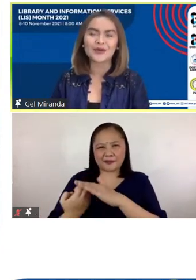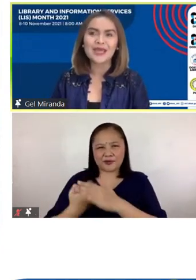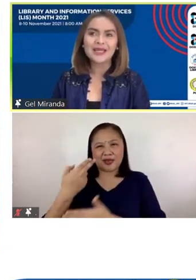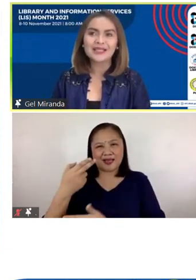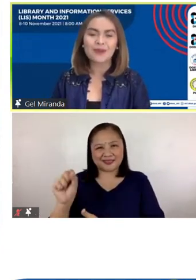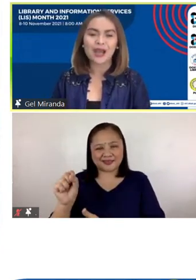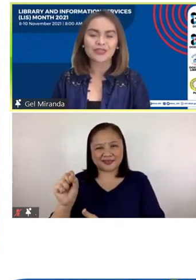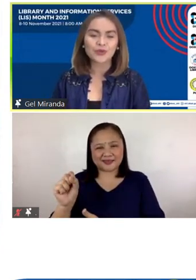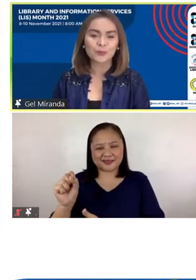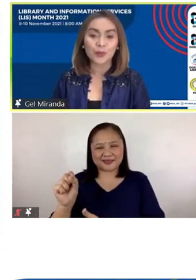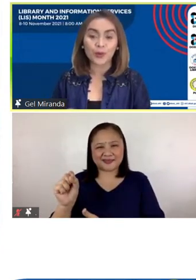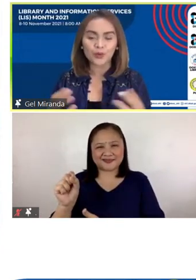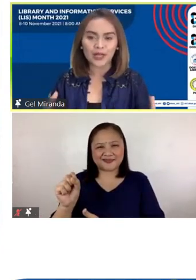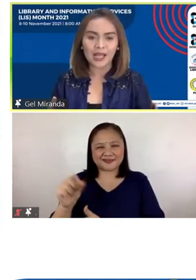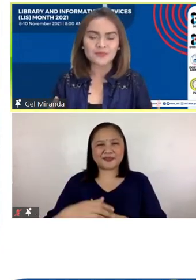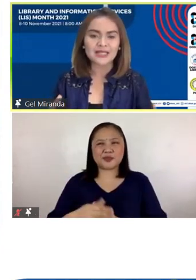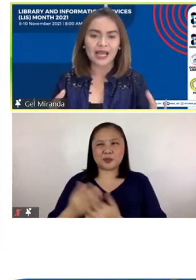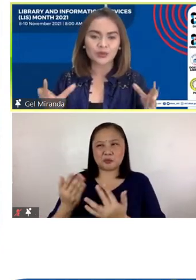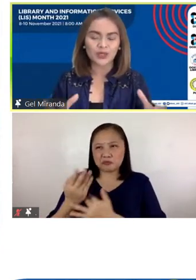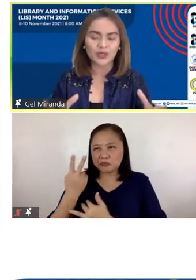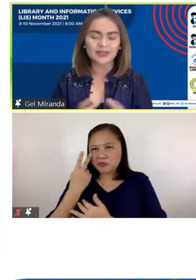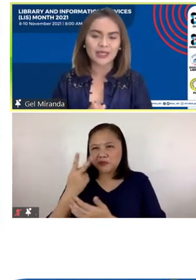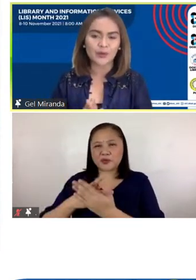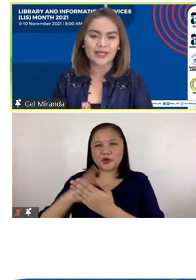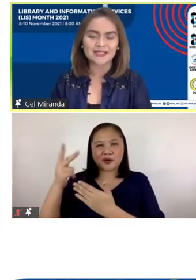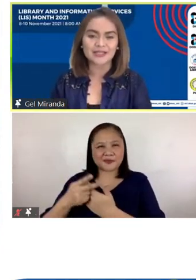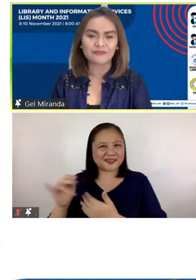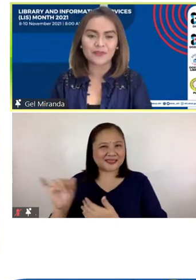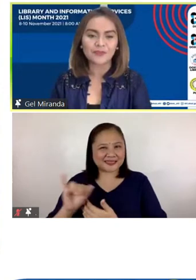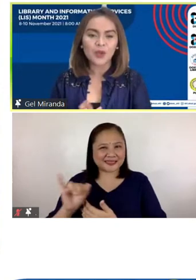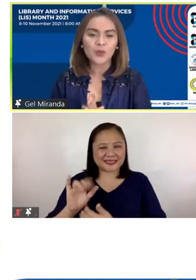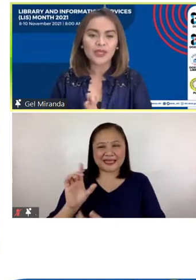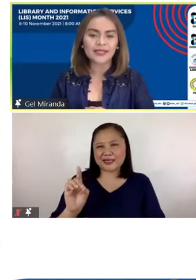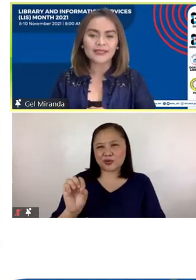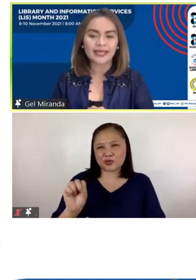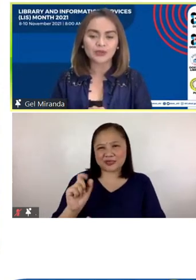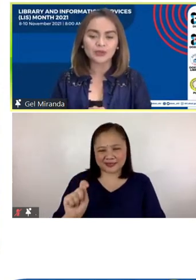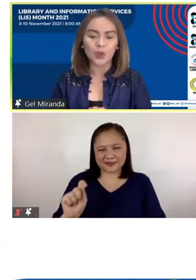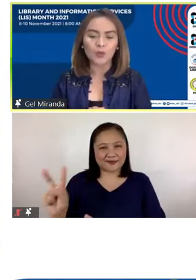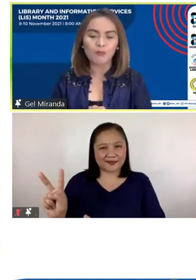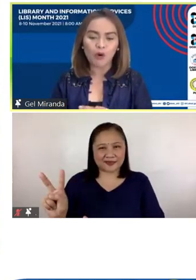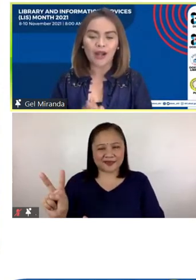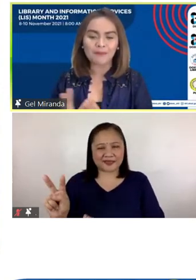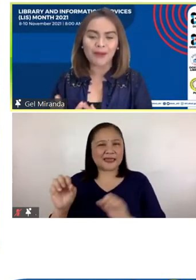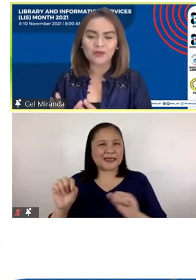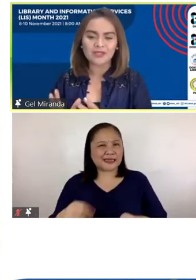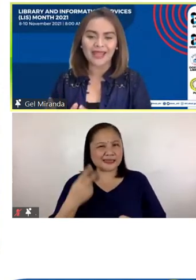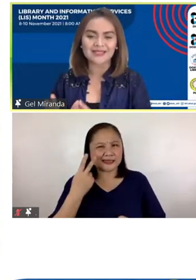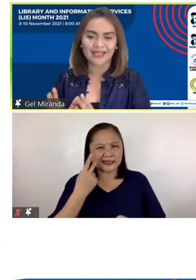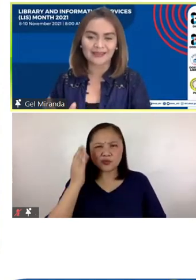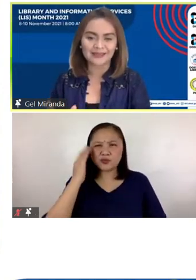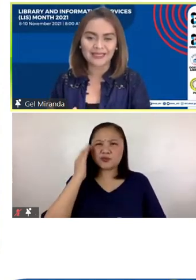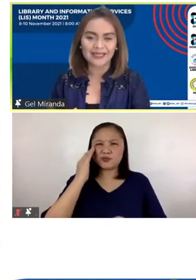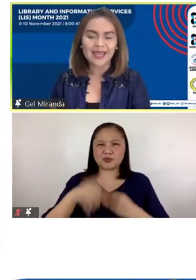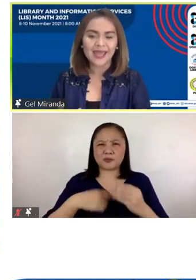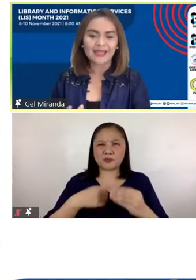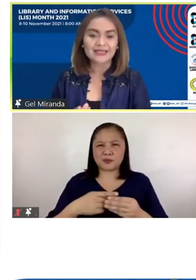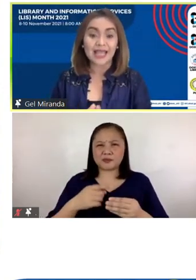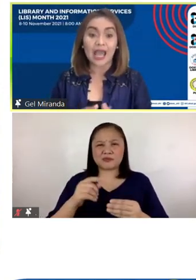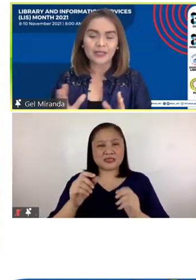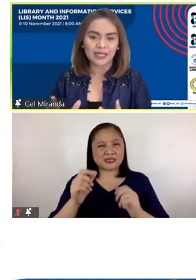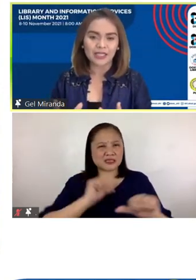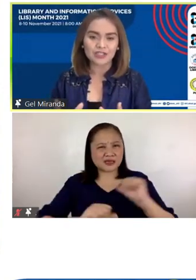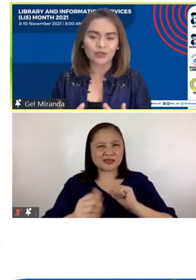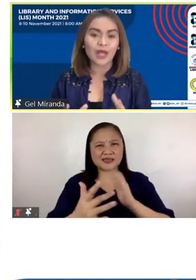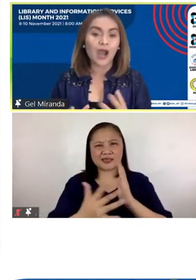tayo, diba? Through programs na katulad ng DOST-TV, we can get to know more about SNT and